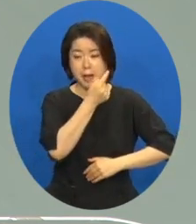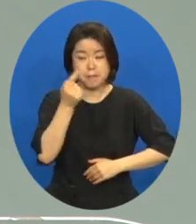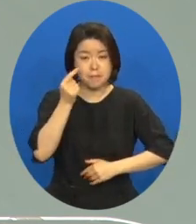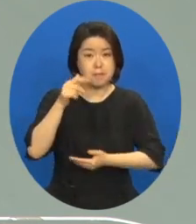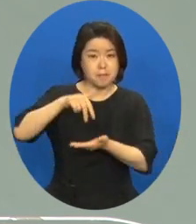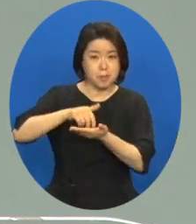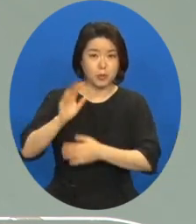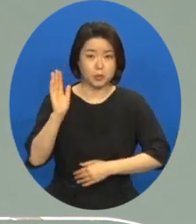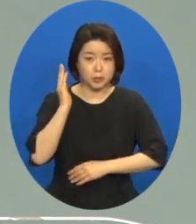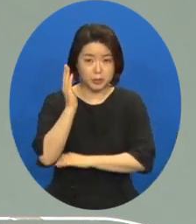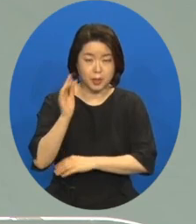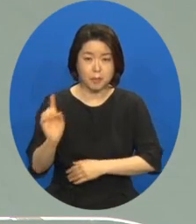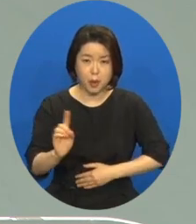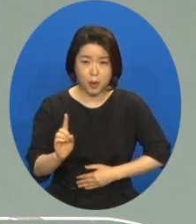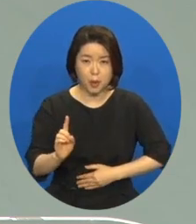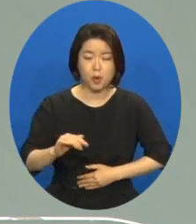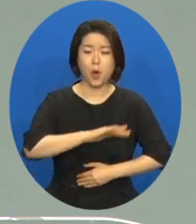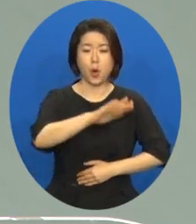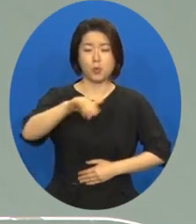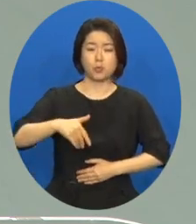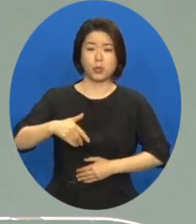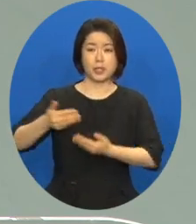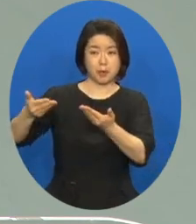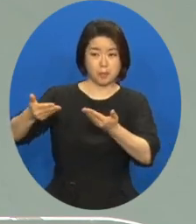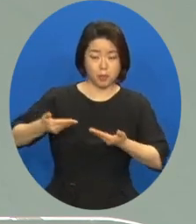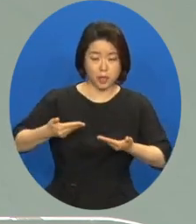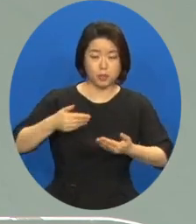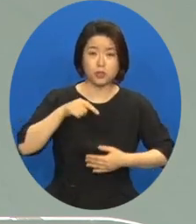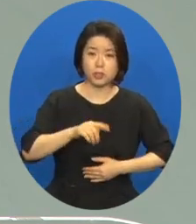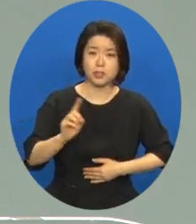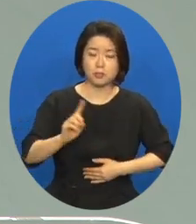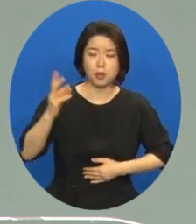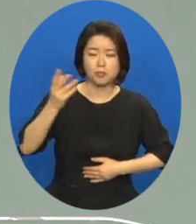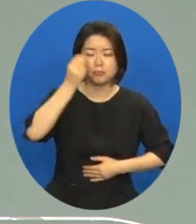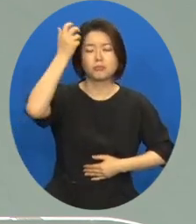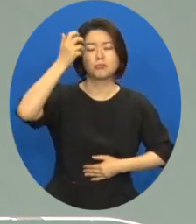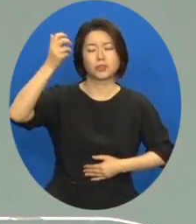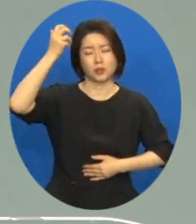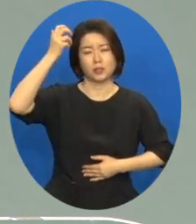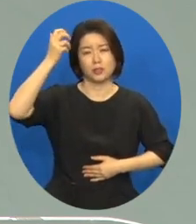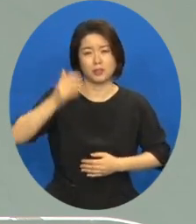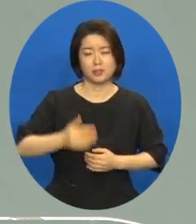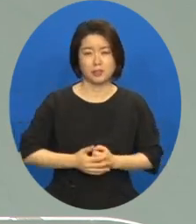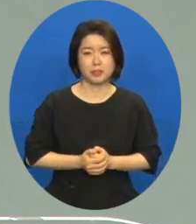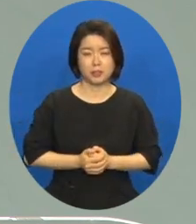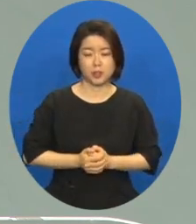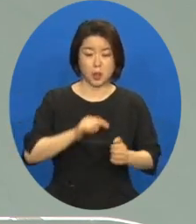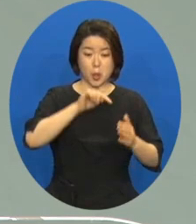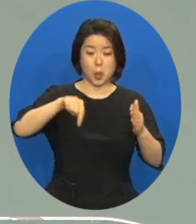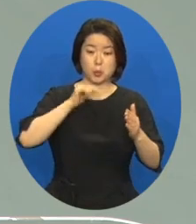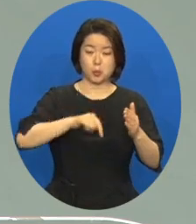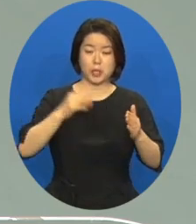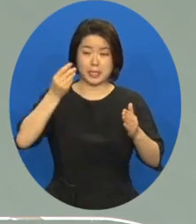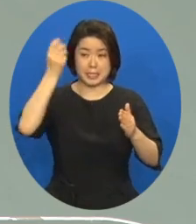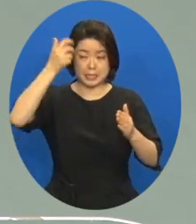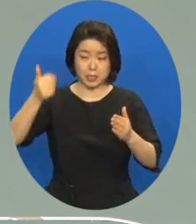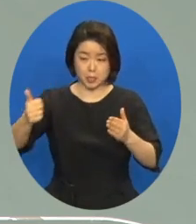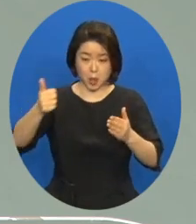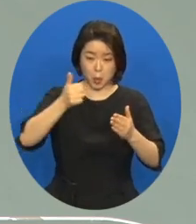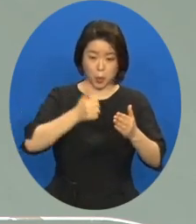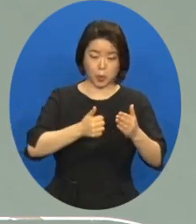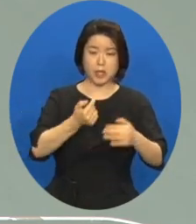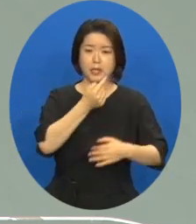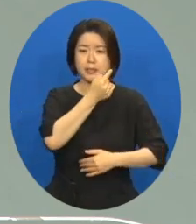보증으로 우리에게 보내주신 것이 성령이십니다. 우리 안에 성령이 오신 게 바로 그